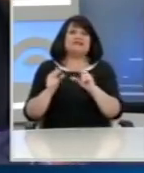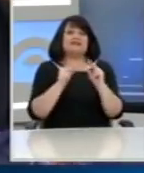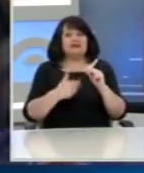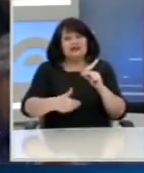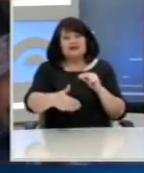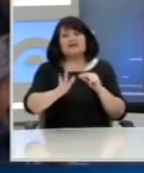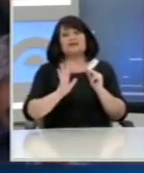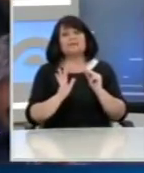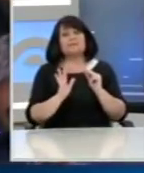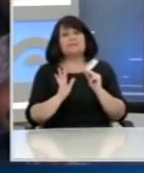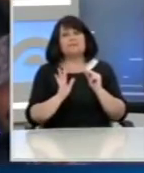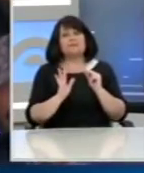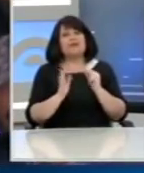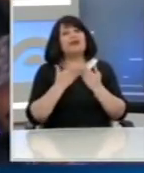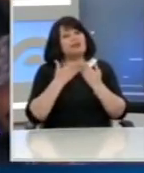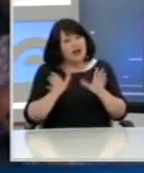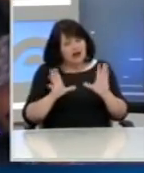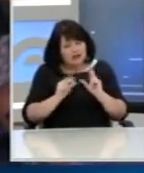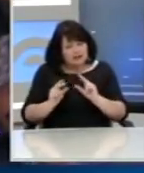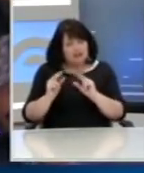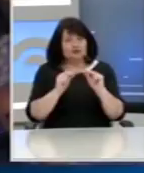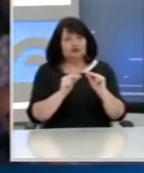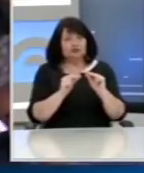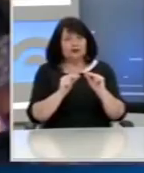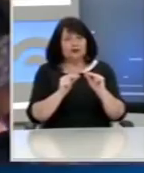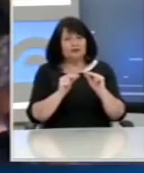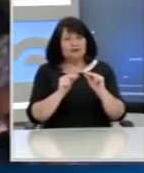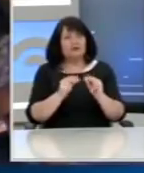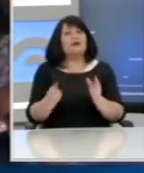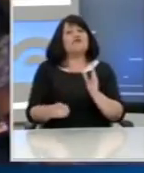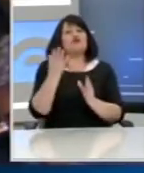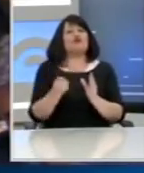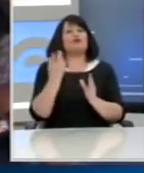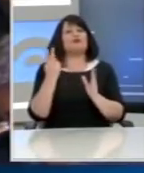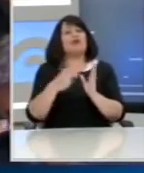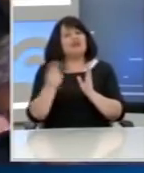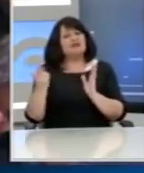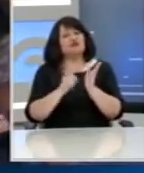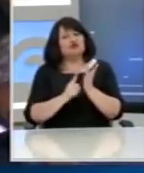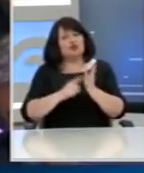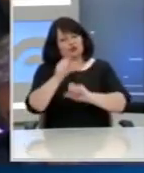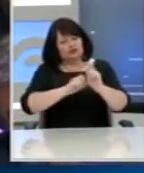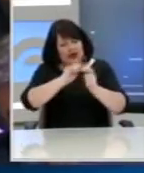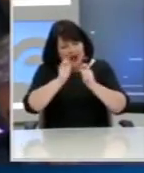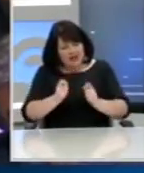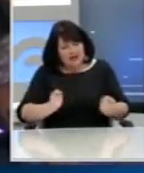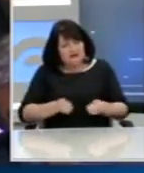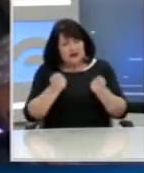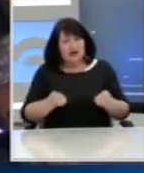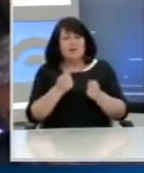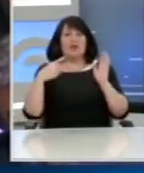μας, αλλά θα την ανοίξουμε αυτή τη συζήτηση και μεγάλες θεσμικές τομές θα κάνουμε και μεγάλες αλλαγές θα φέρουμε στον τόπο, και